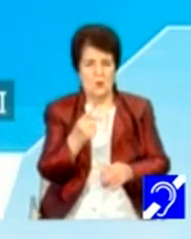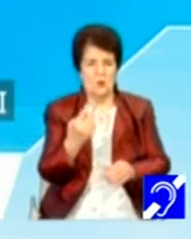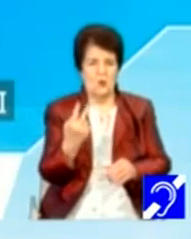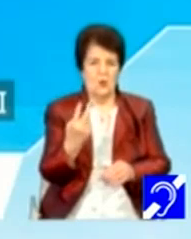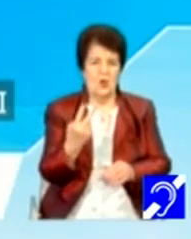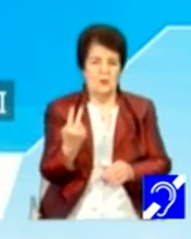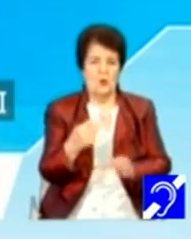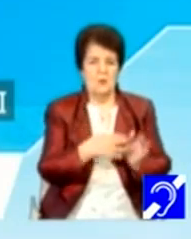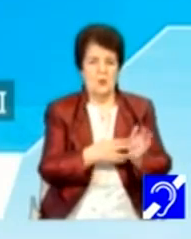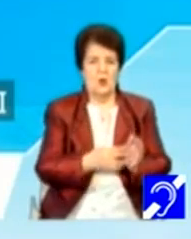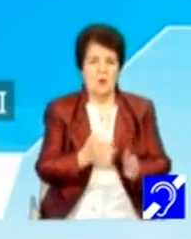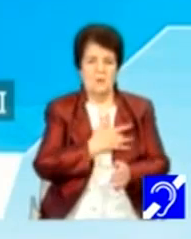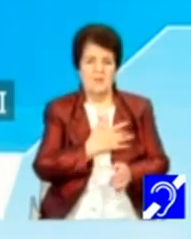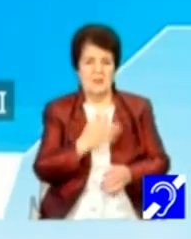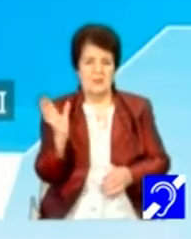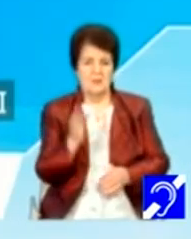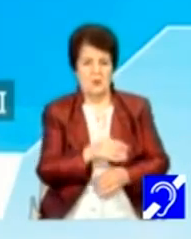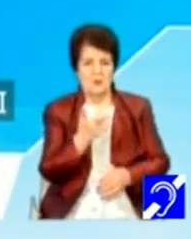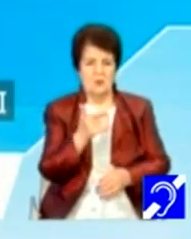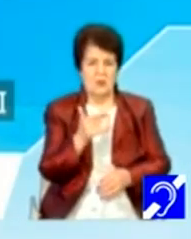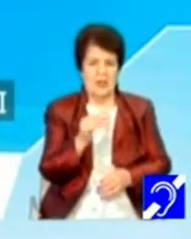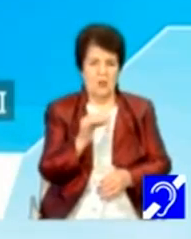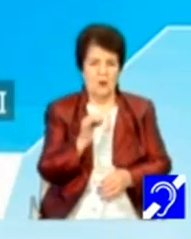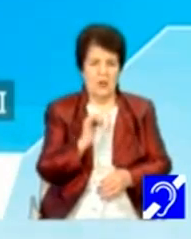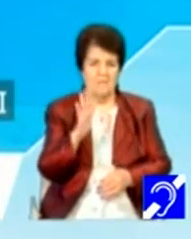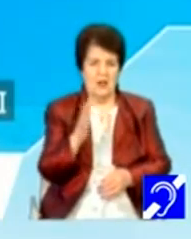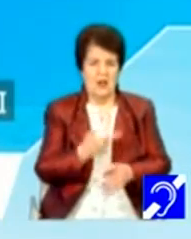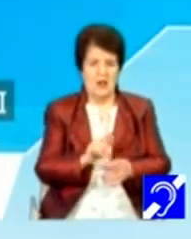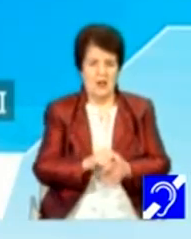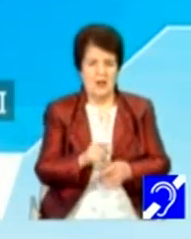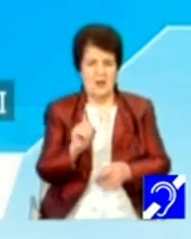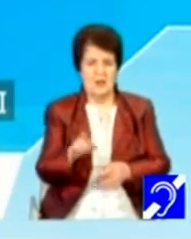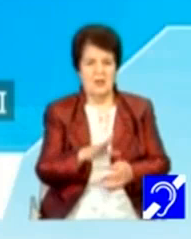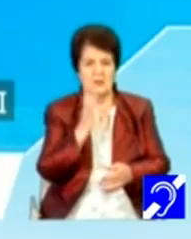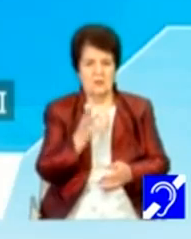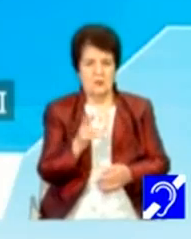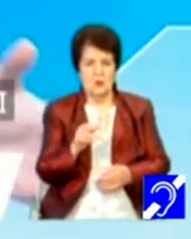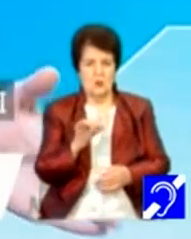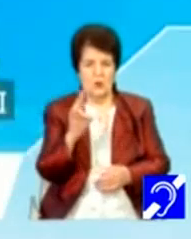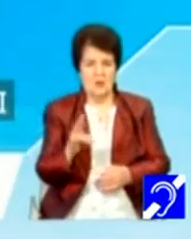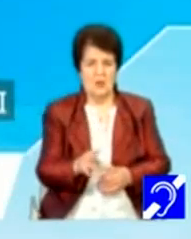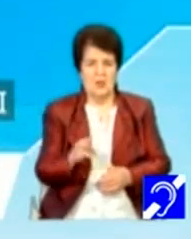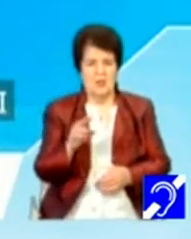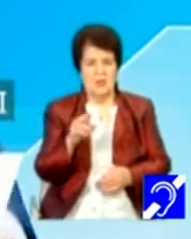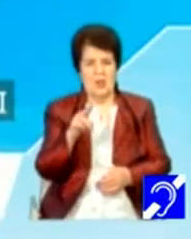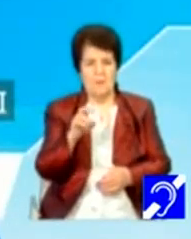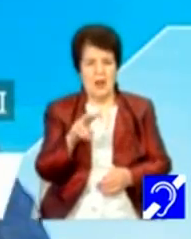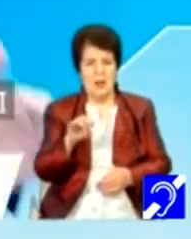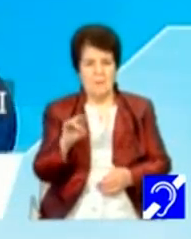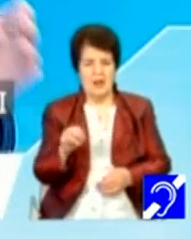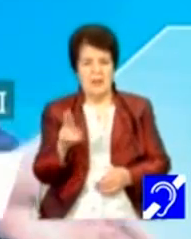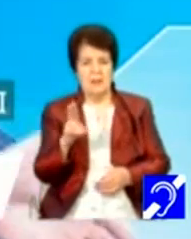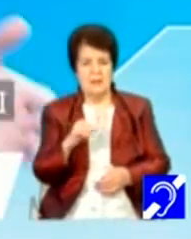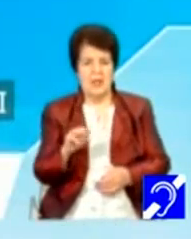și au distrus tot ce s-a putut Republica Moldova împreună cu Grigoriev, acel domn care apare în poze lângă Dodon, pe la Palma de Mallorca și pe la locație de